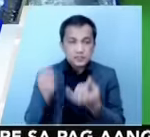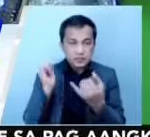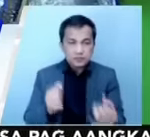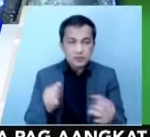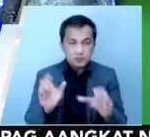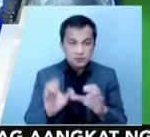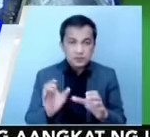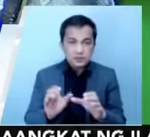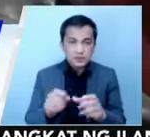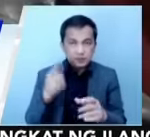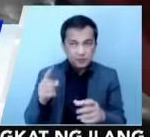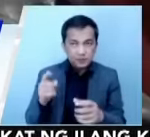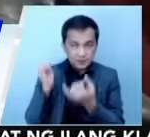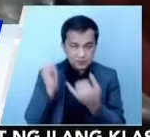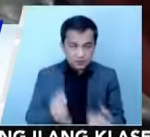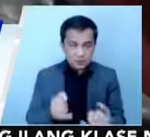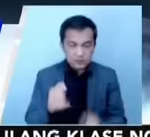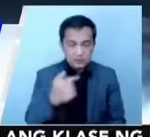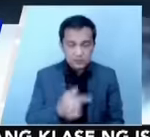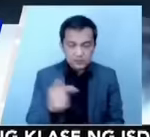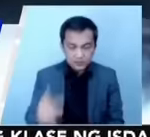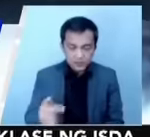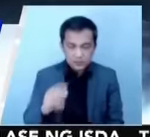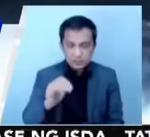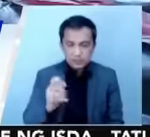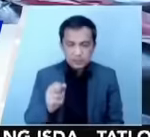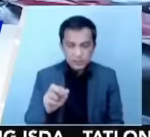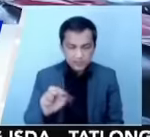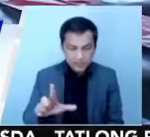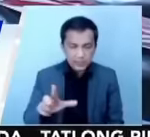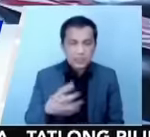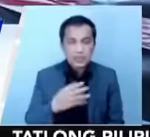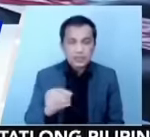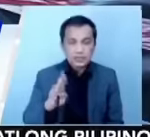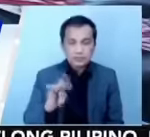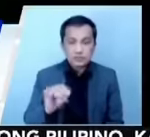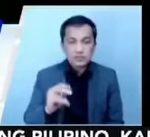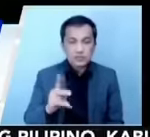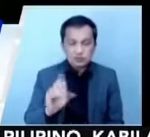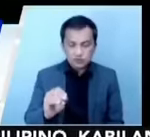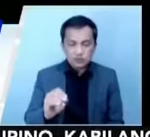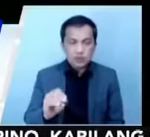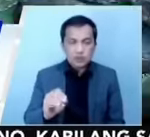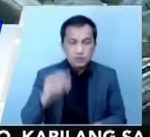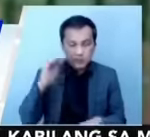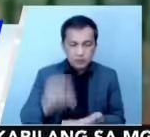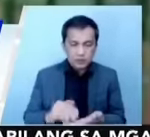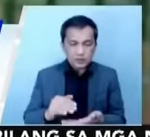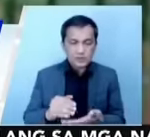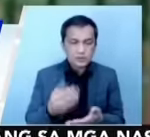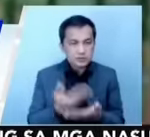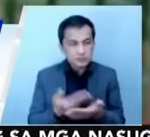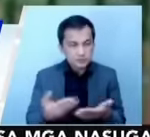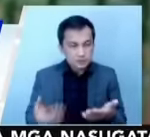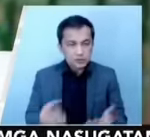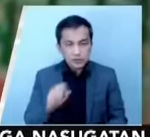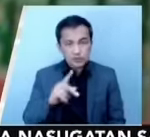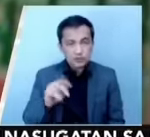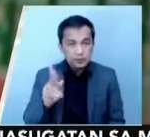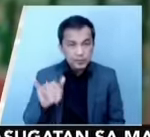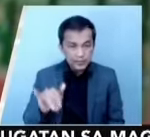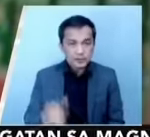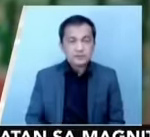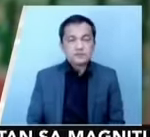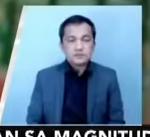sa pag-aangkat ng galunggong, mackerel at bonito. Mababawasan daw kasi ang supply dahil dyan. Pataas ang